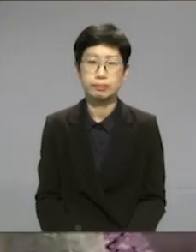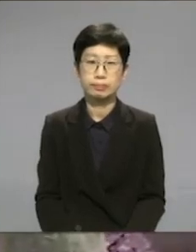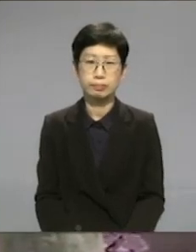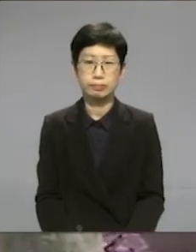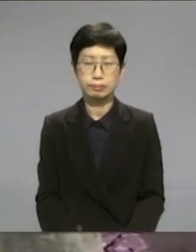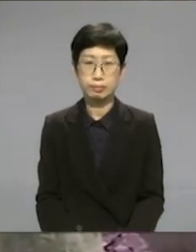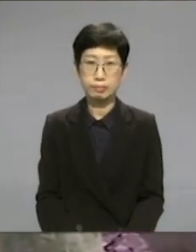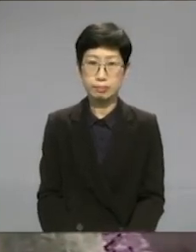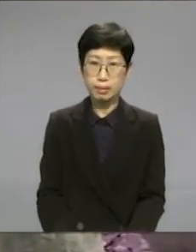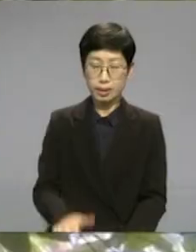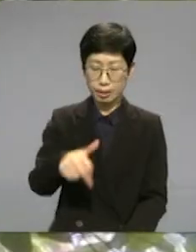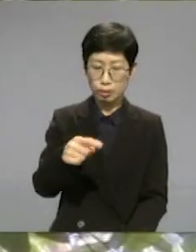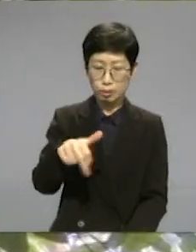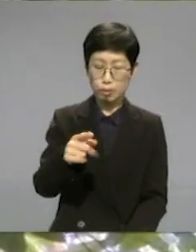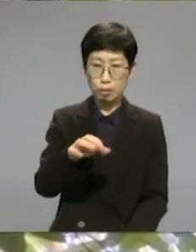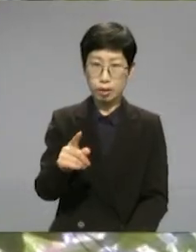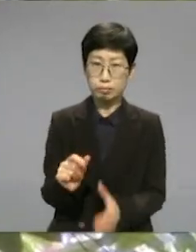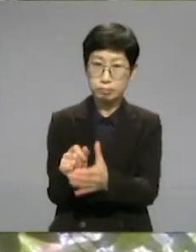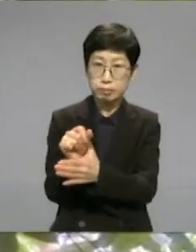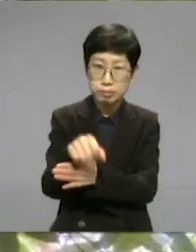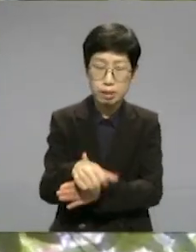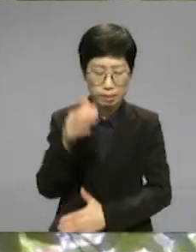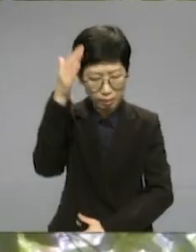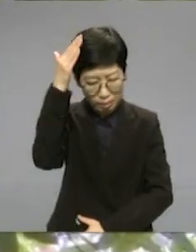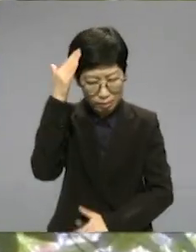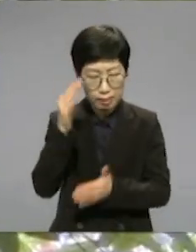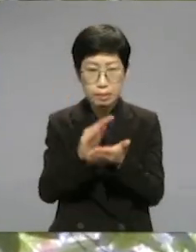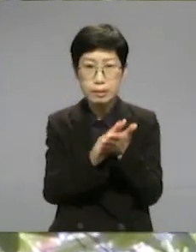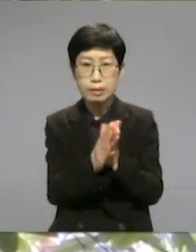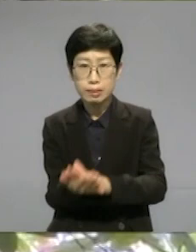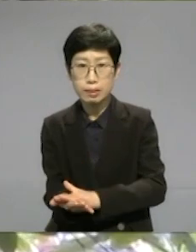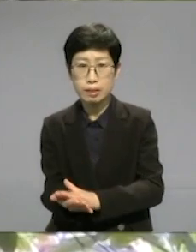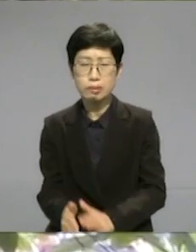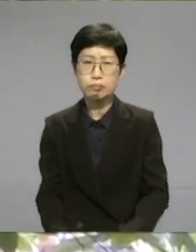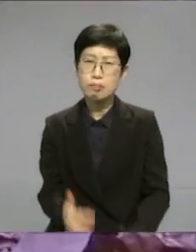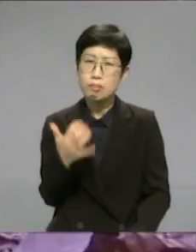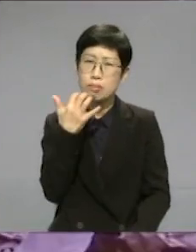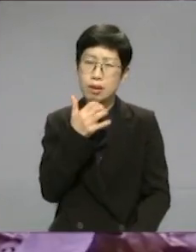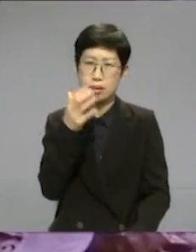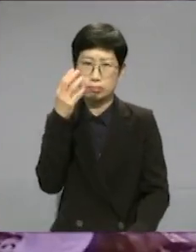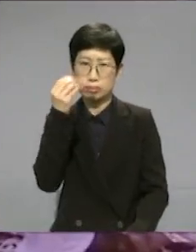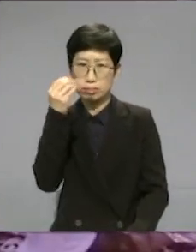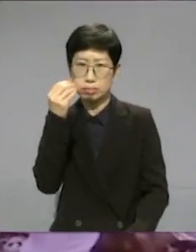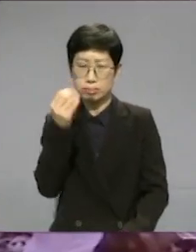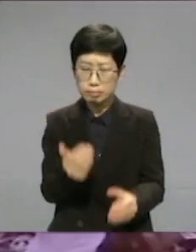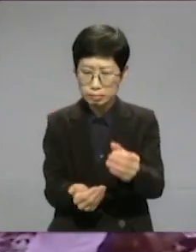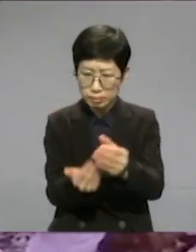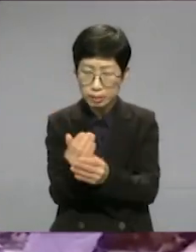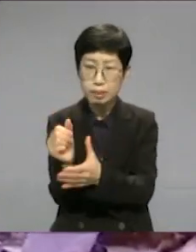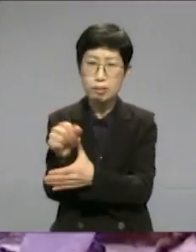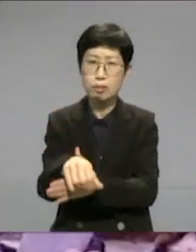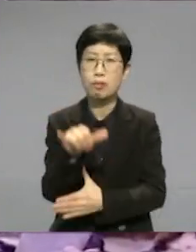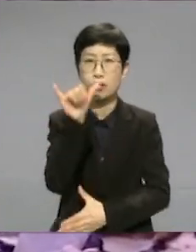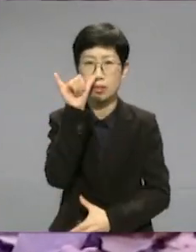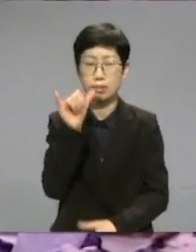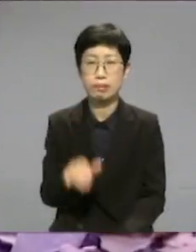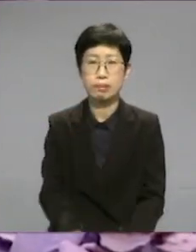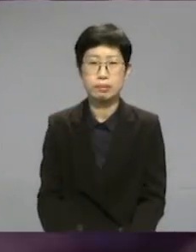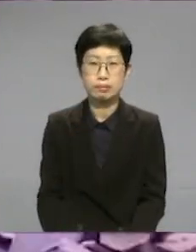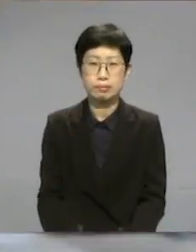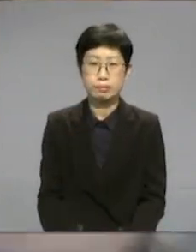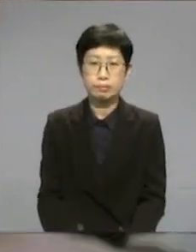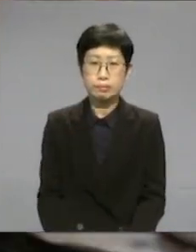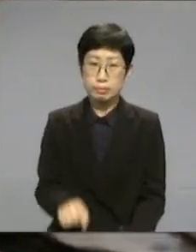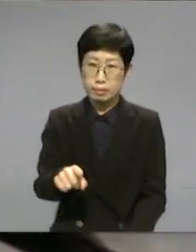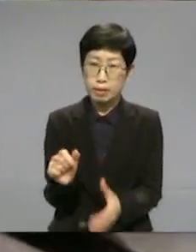다 자란 코코아 열매가 시커멓게 변했습니다. 얼룩덜룩한 반점이 생긴 열매도 있습니다.